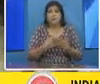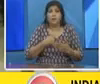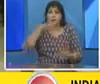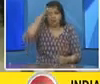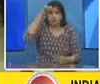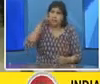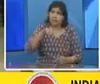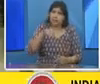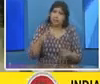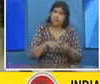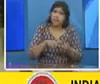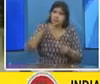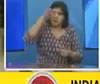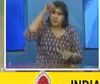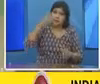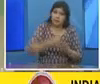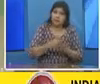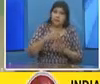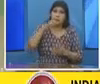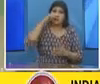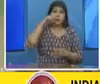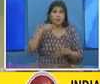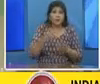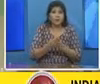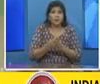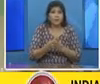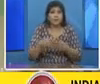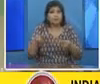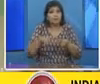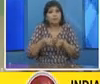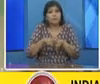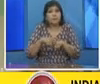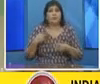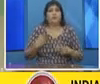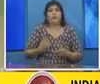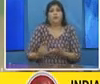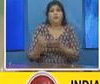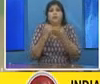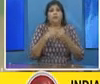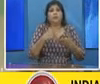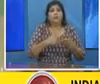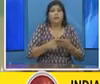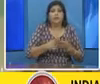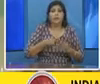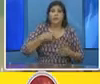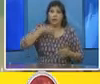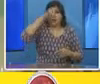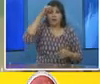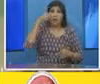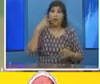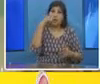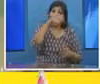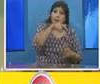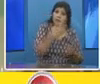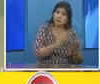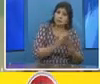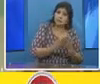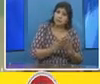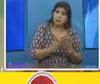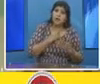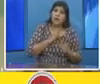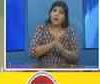है भारत के स्वाभिमान और सार्वभौमता की रक्षा। भारत का लक्ष्य है